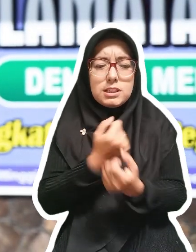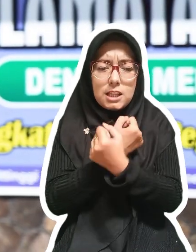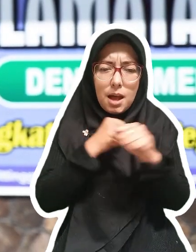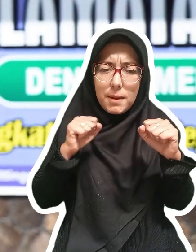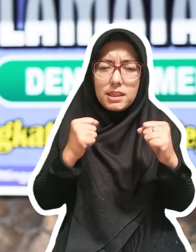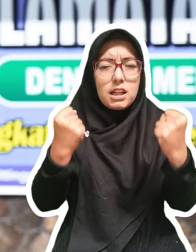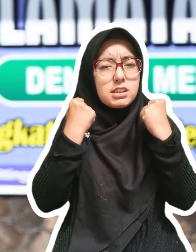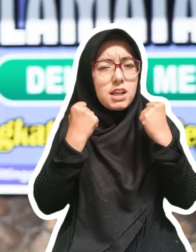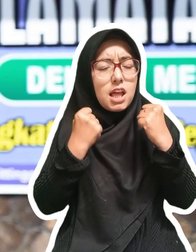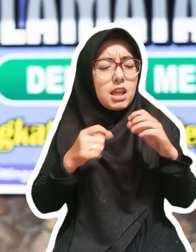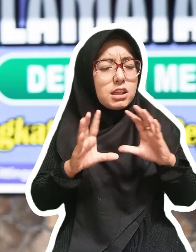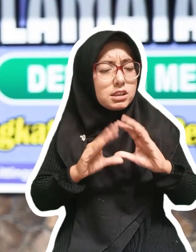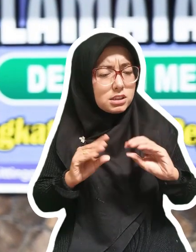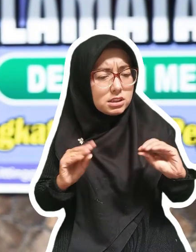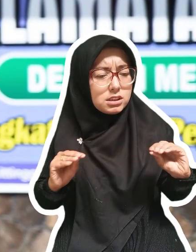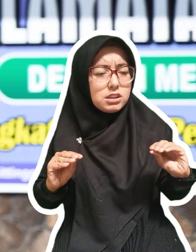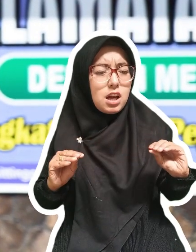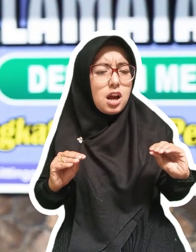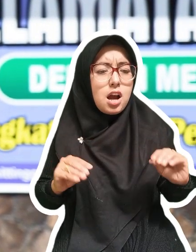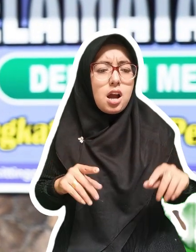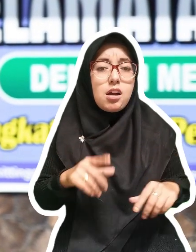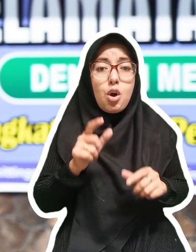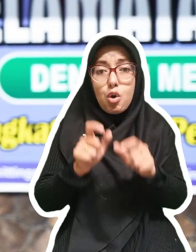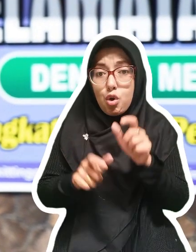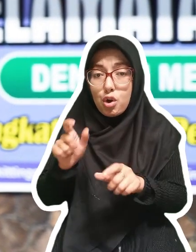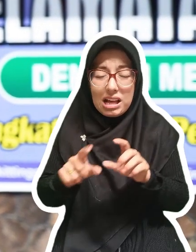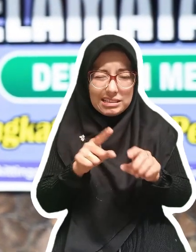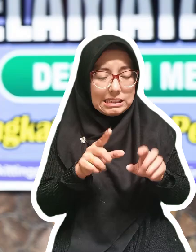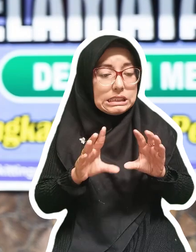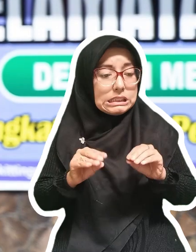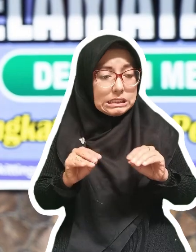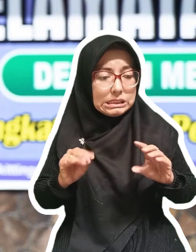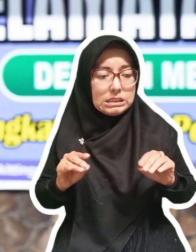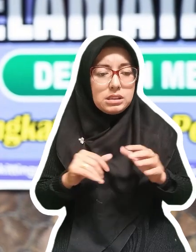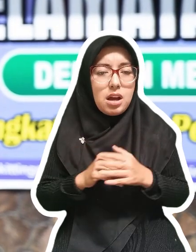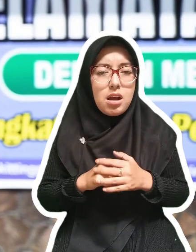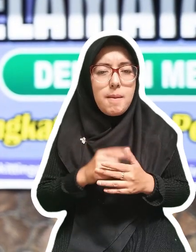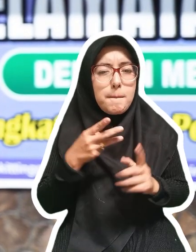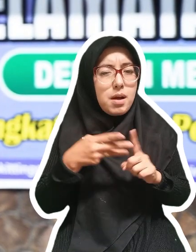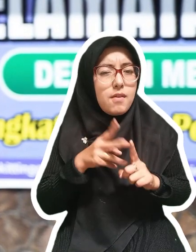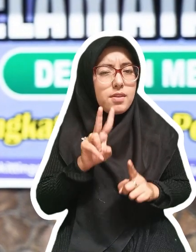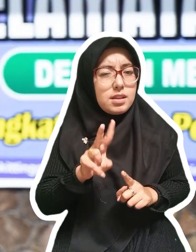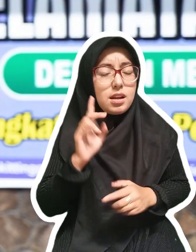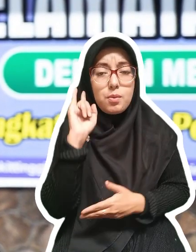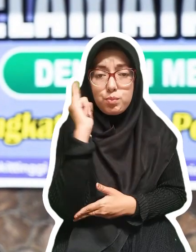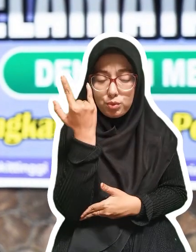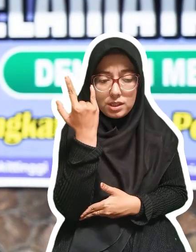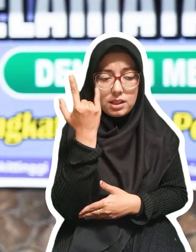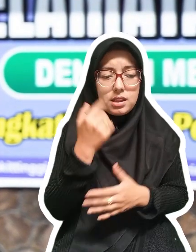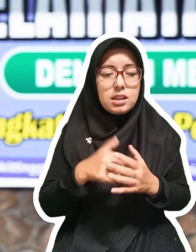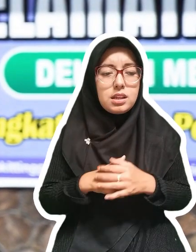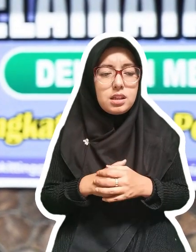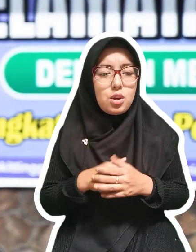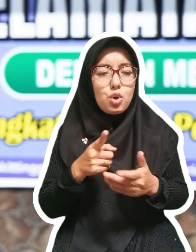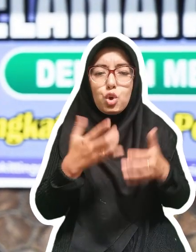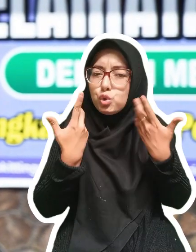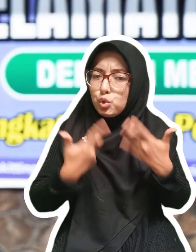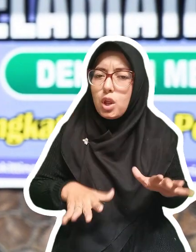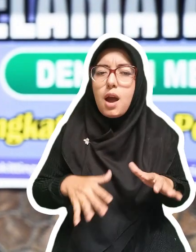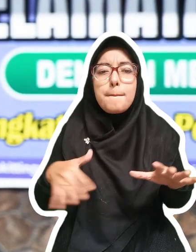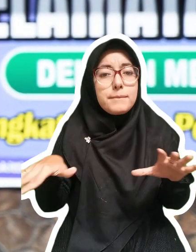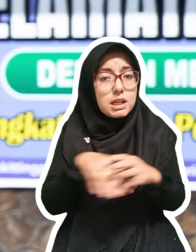dalam menjamin keselamatan dan kesehatan kerja karyawan dan karyawati Balai Veteriner Bukit